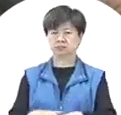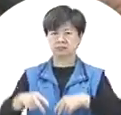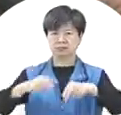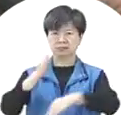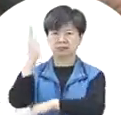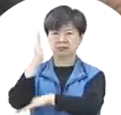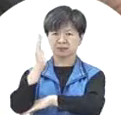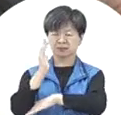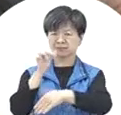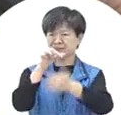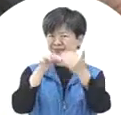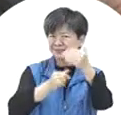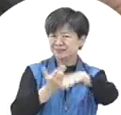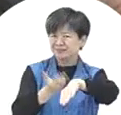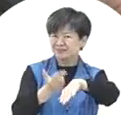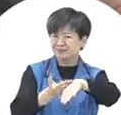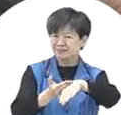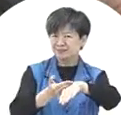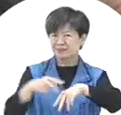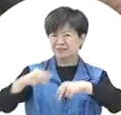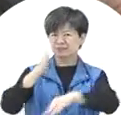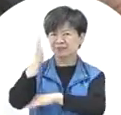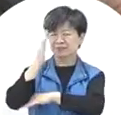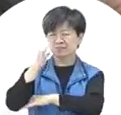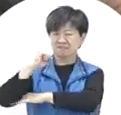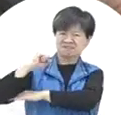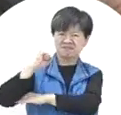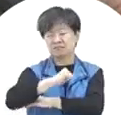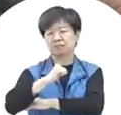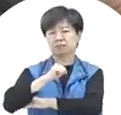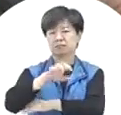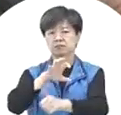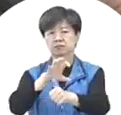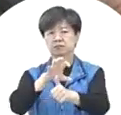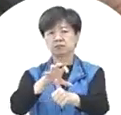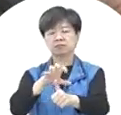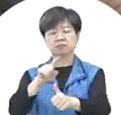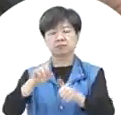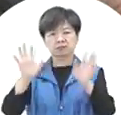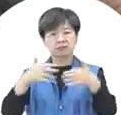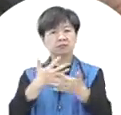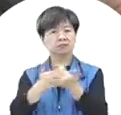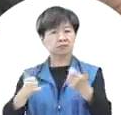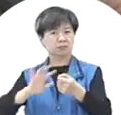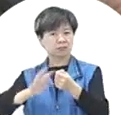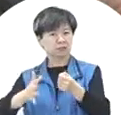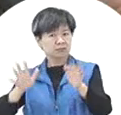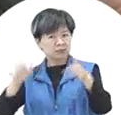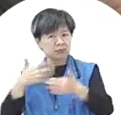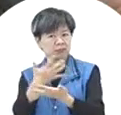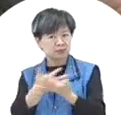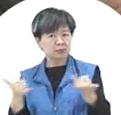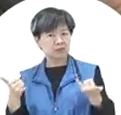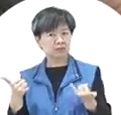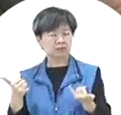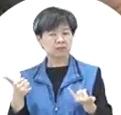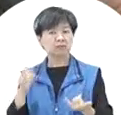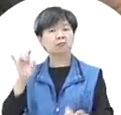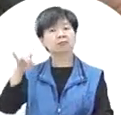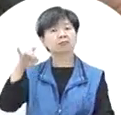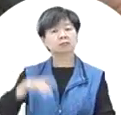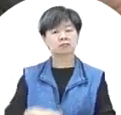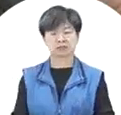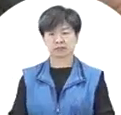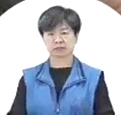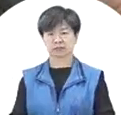段。用行政暴力哈，限制那个招生啊，国中部招生只有哪里？只有